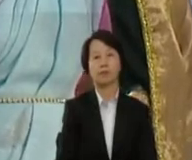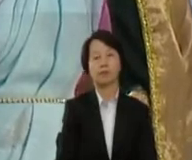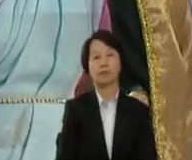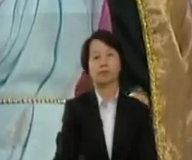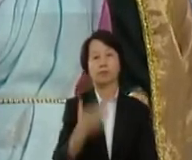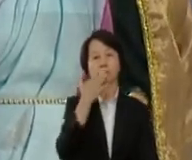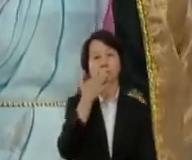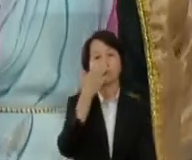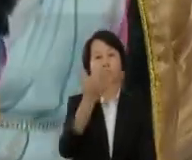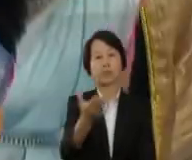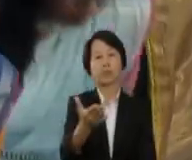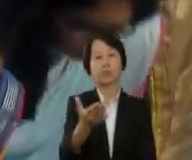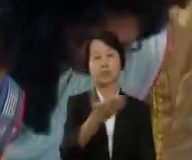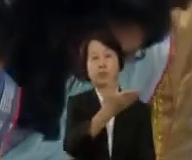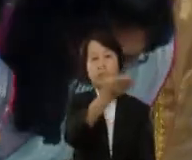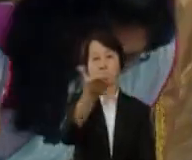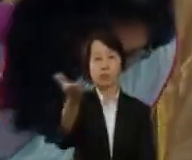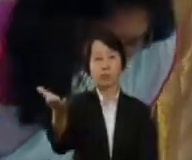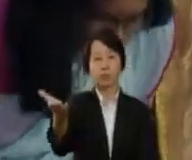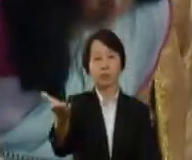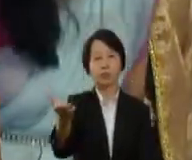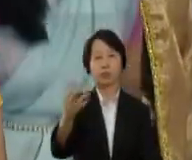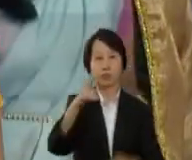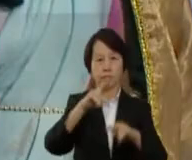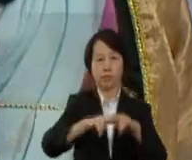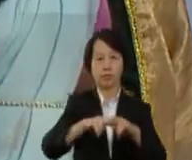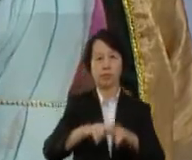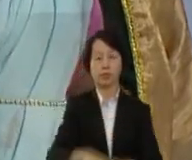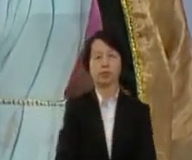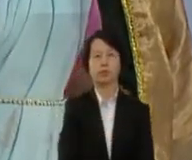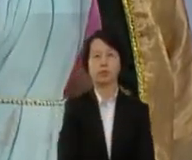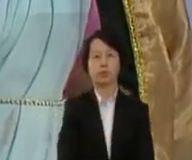Terima kasih. Hadirin dipersilakan duduk.